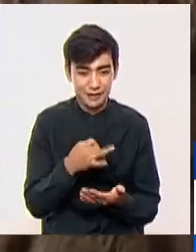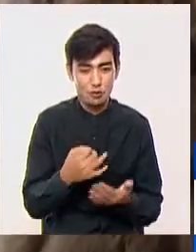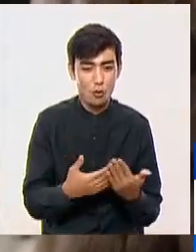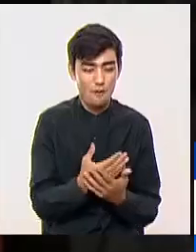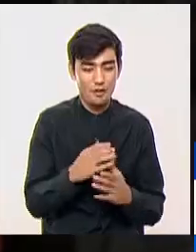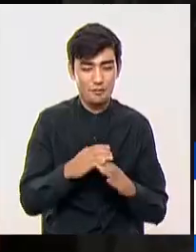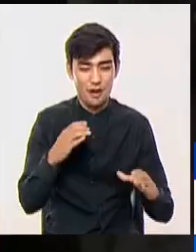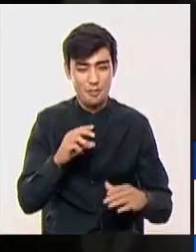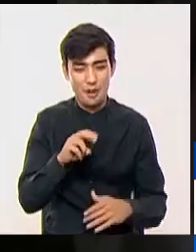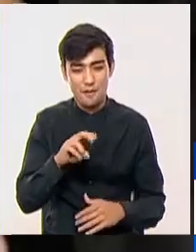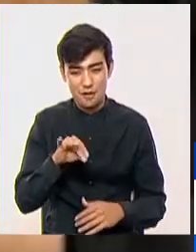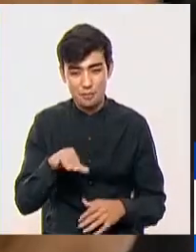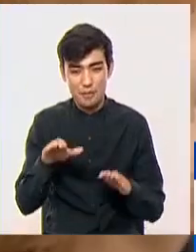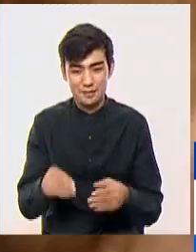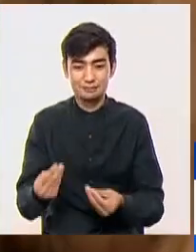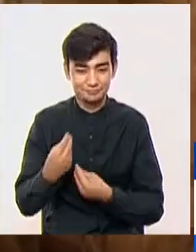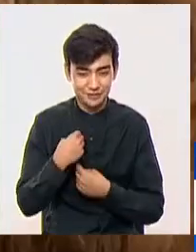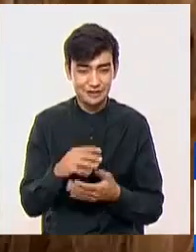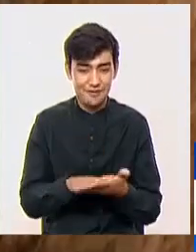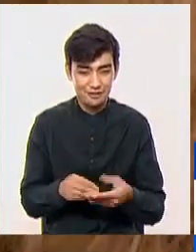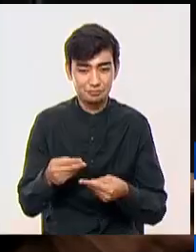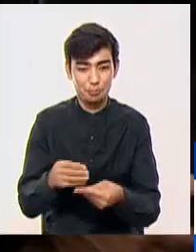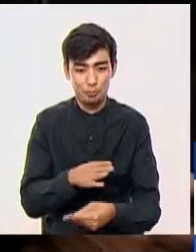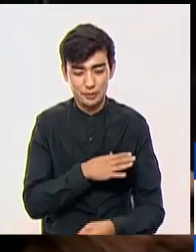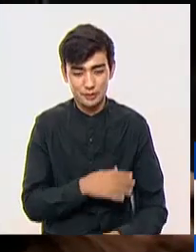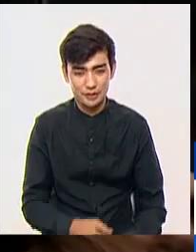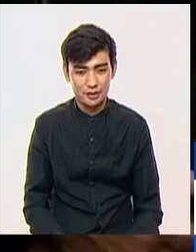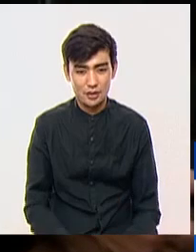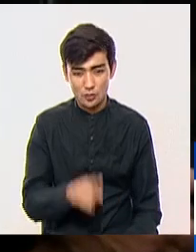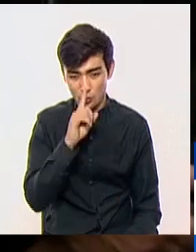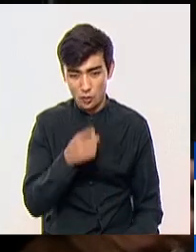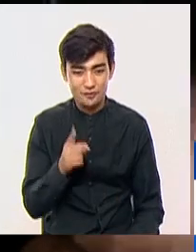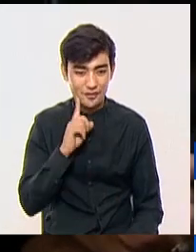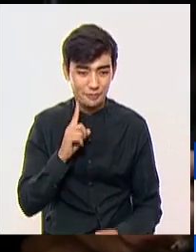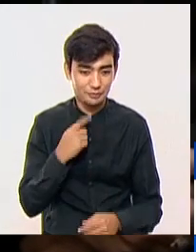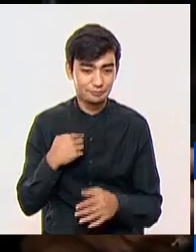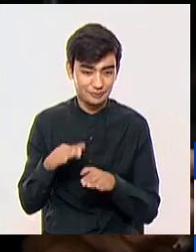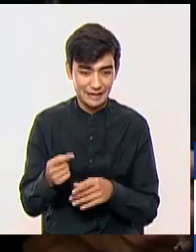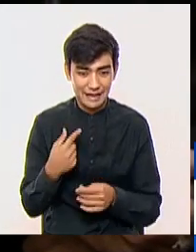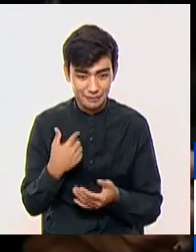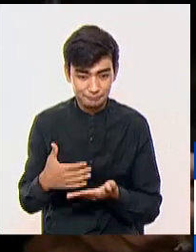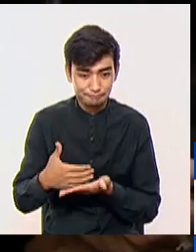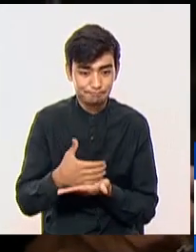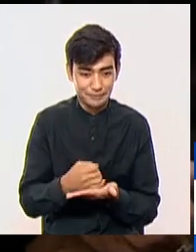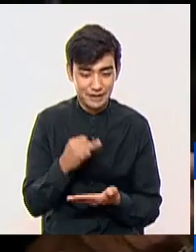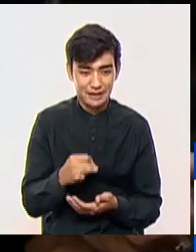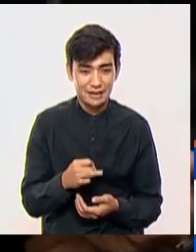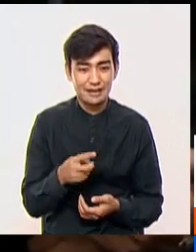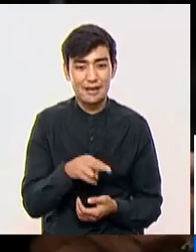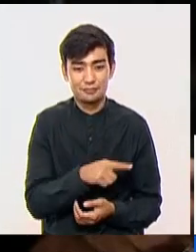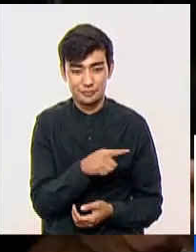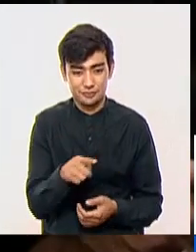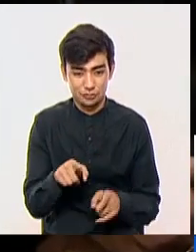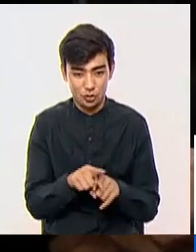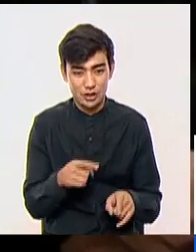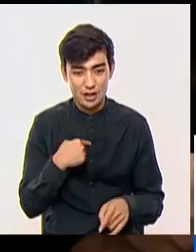салынатын павильоннан орын алайық деп те өтініш білдірген көрінеді. Хотя бір жыл тұрайық, біз ақша жинайық. Сіздерге де қанша